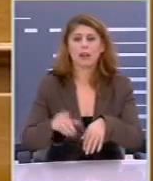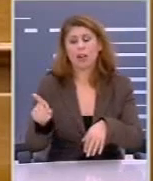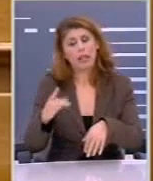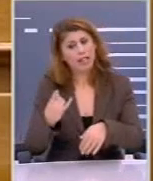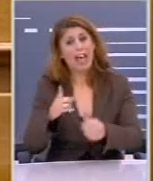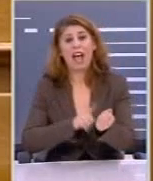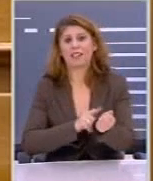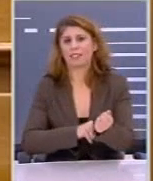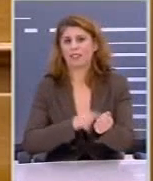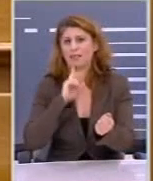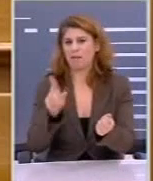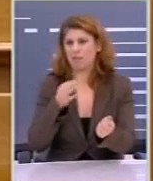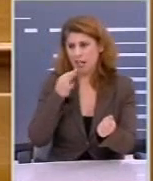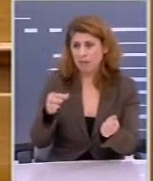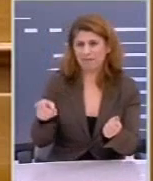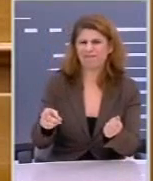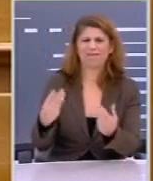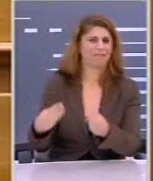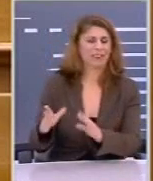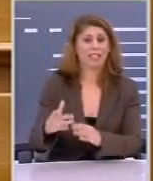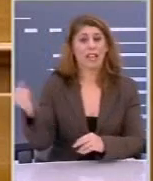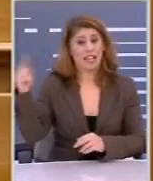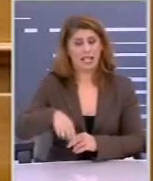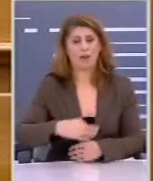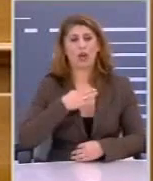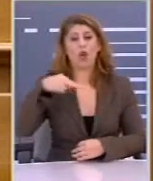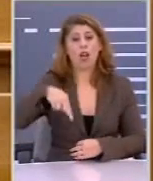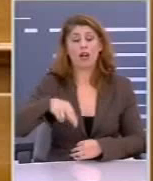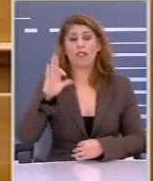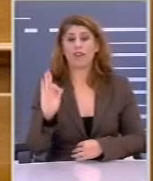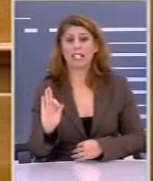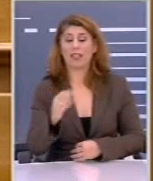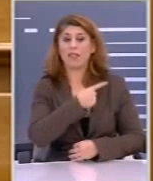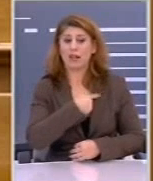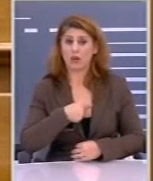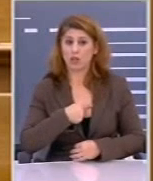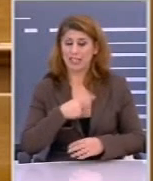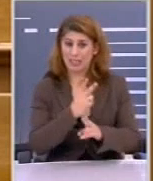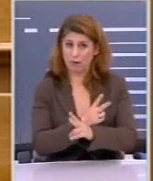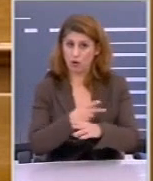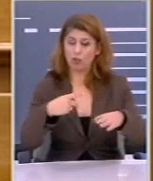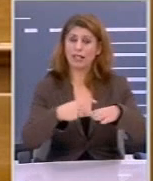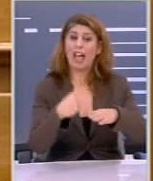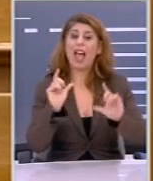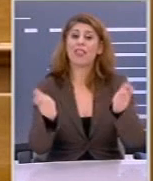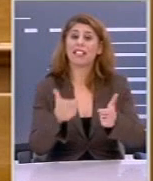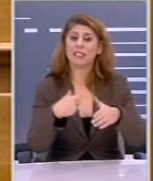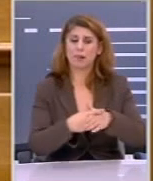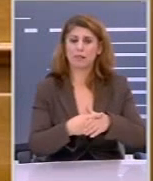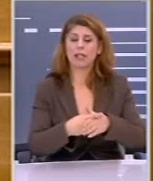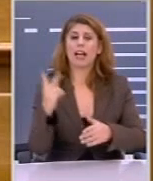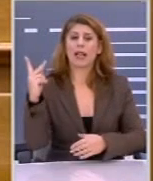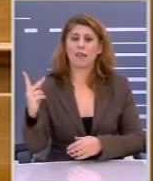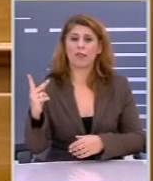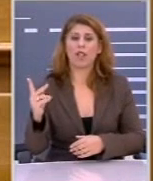και θα τα πούμε όλα σιγά σιγά. Ήρθαν λοιπόν ο κύριος Λεωνίδας Φραγκιαδάκης, Διευθύνων Σύμβουλος της Εθνικής Τράπεζας, ο κύριος Φωκίων Καραβίας, Διευθύνων Σύμβουλος